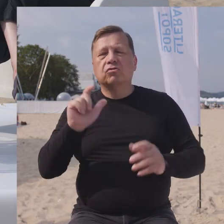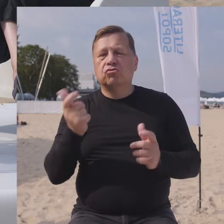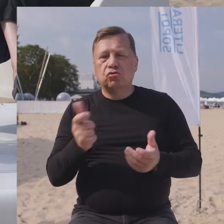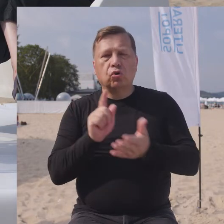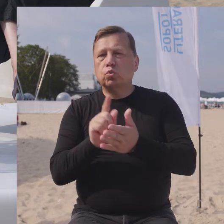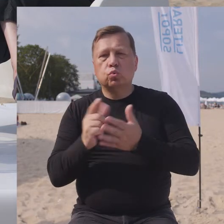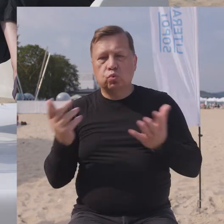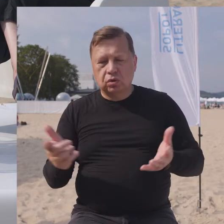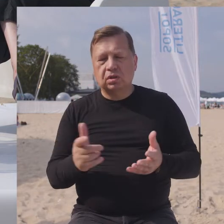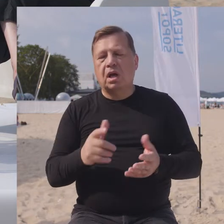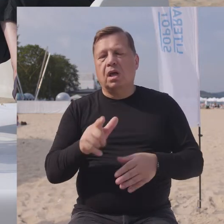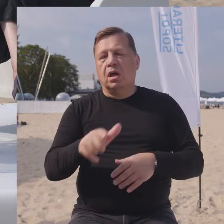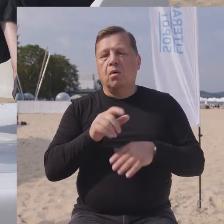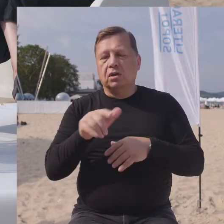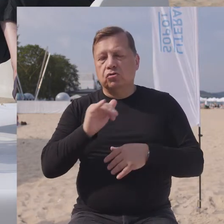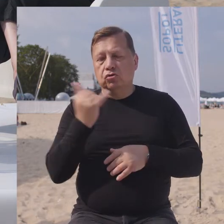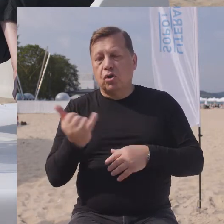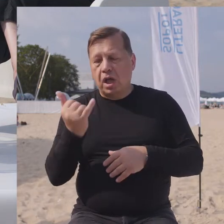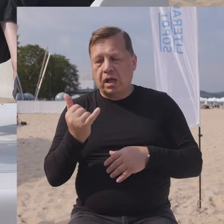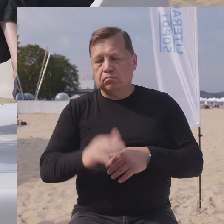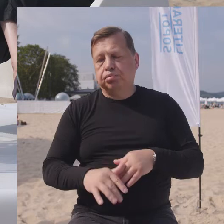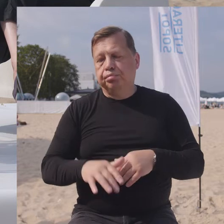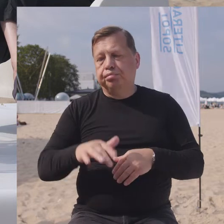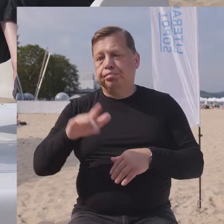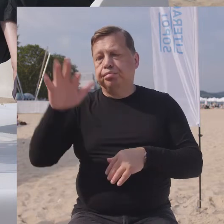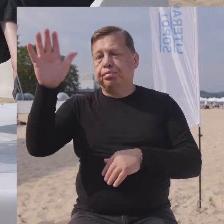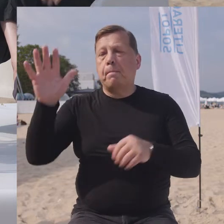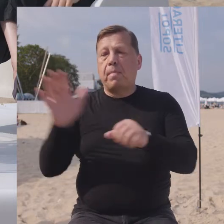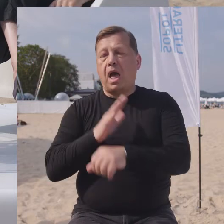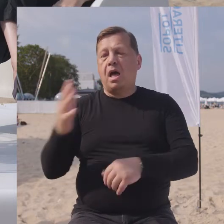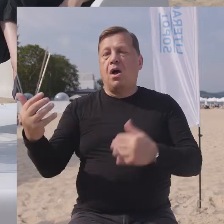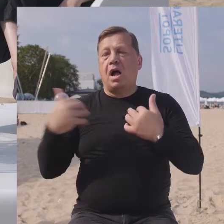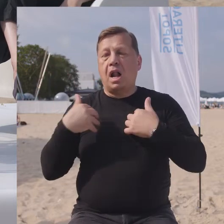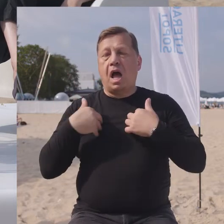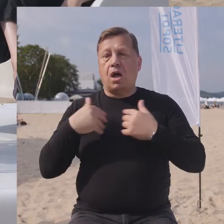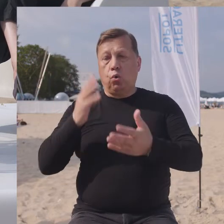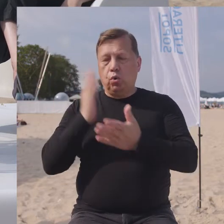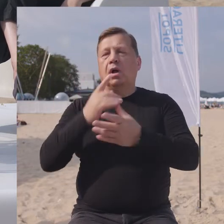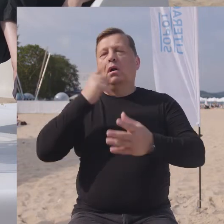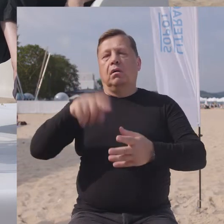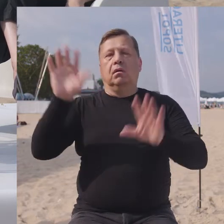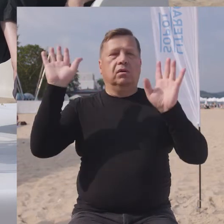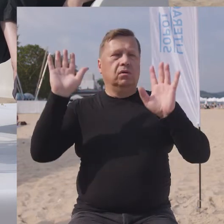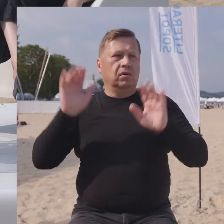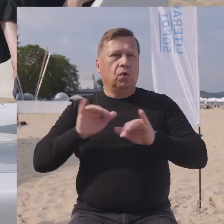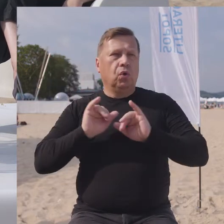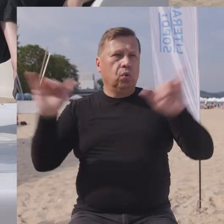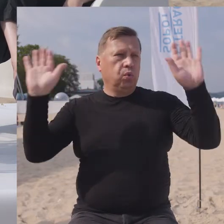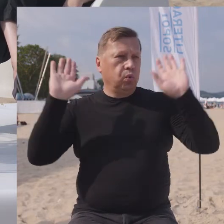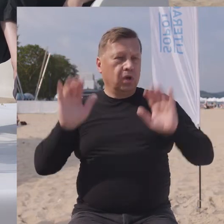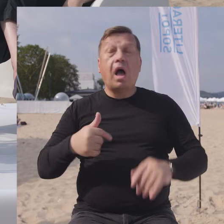do pełnoletności. I w ogóle to już wtedy juhu, udało się nam. Mój syn ma lat 19 i